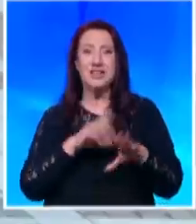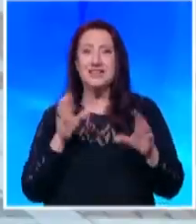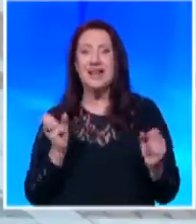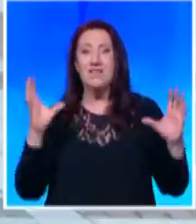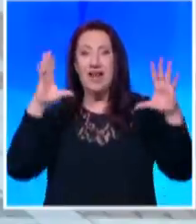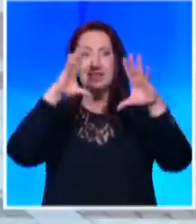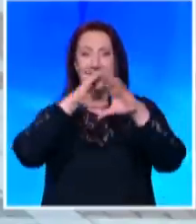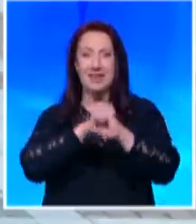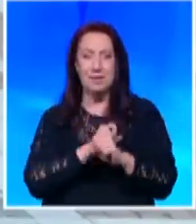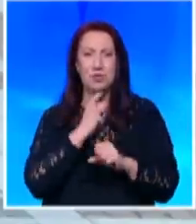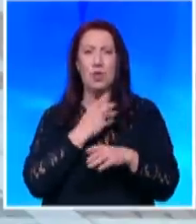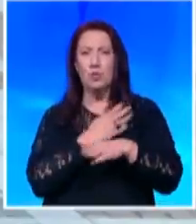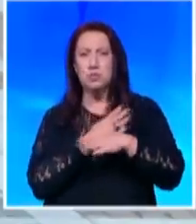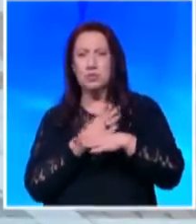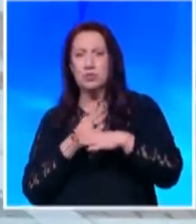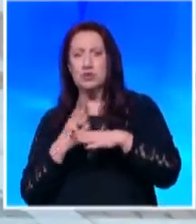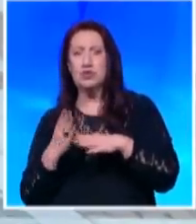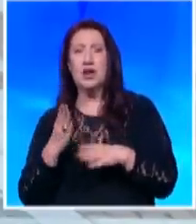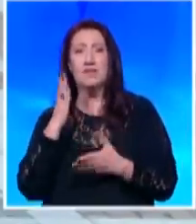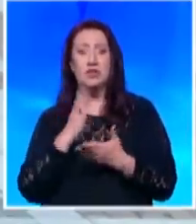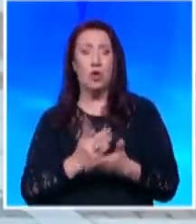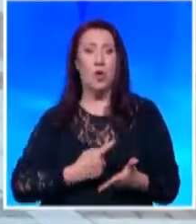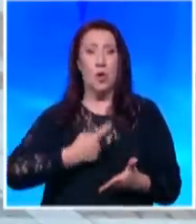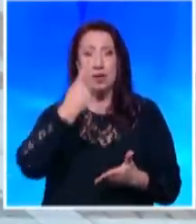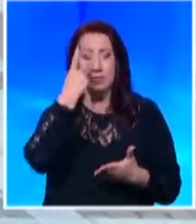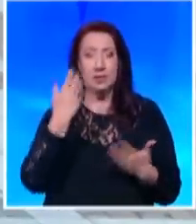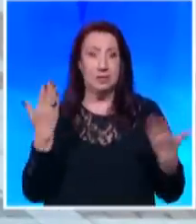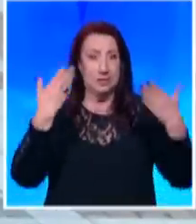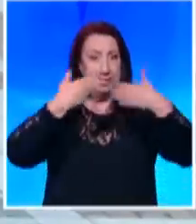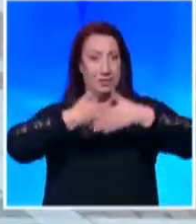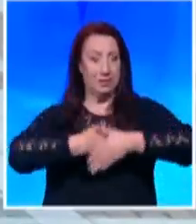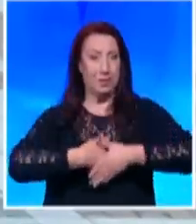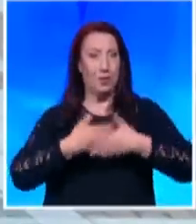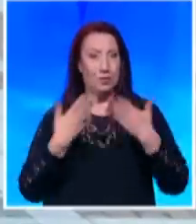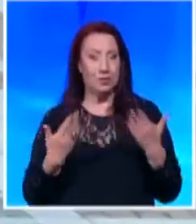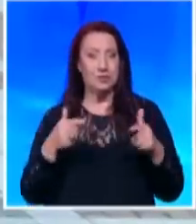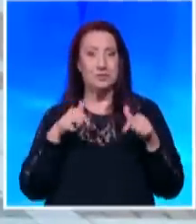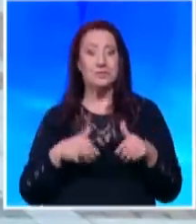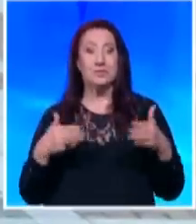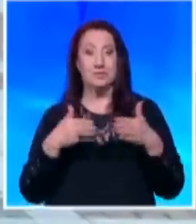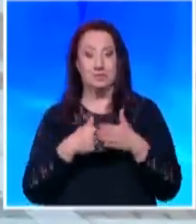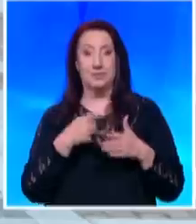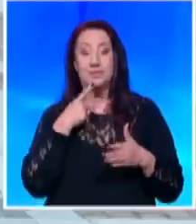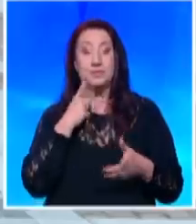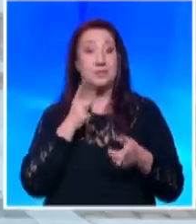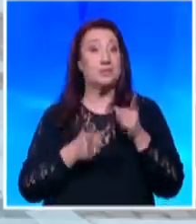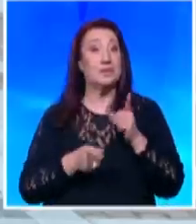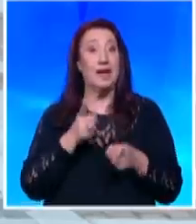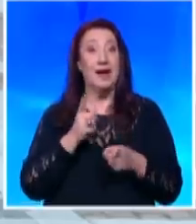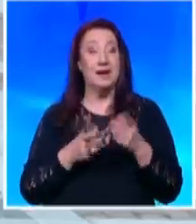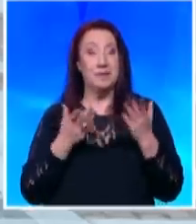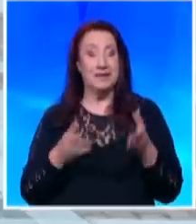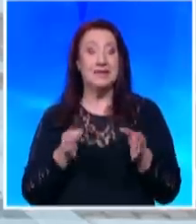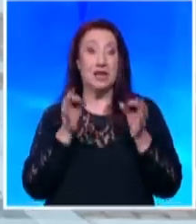ще продължава до 1 часа след полунощ. А тази вечер ще бъде така наречената генерална репетиция, защото точно